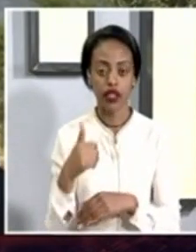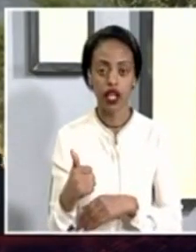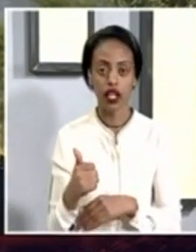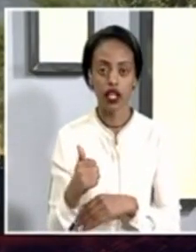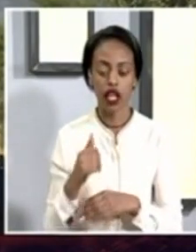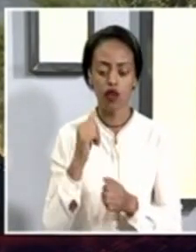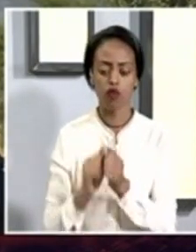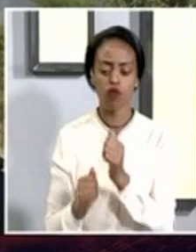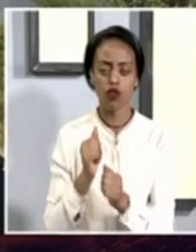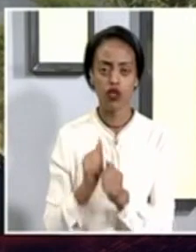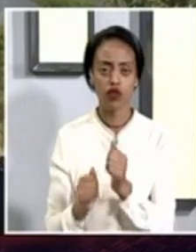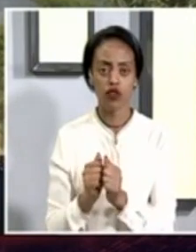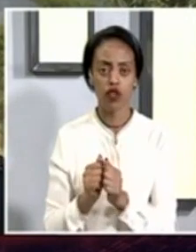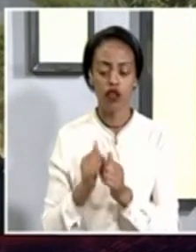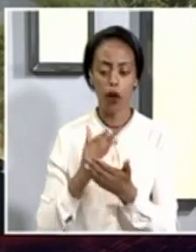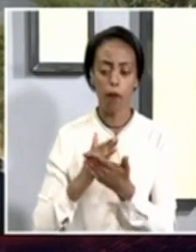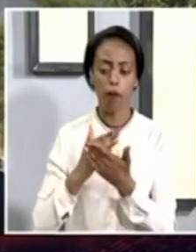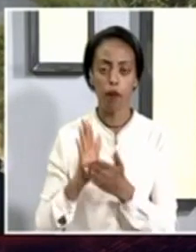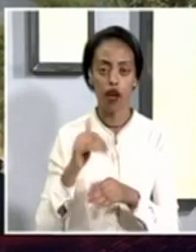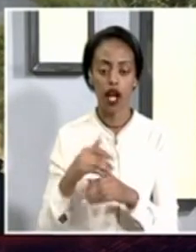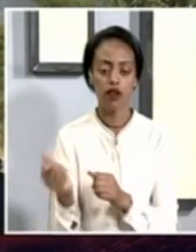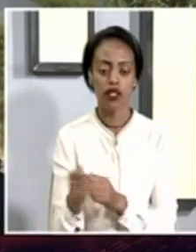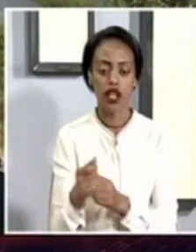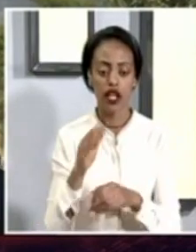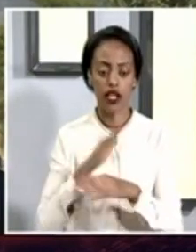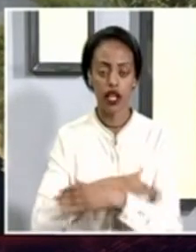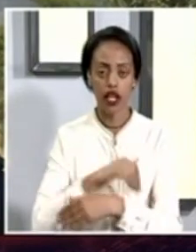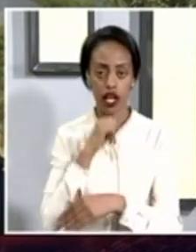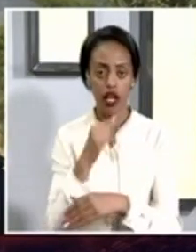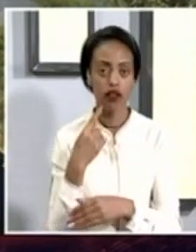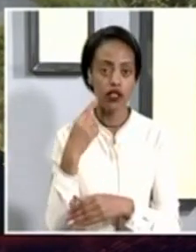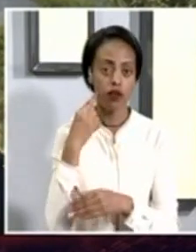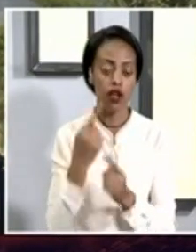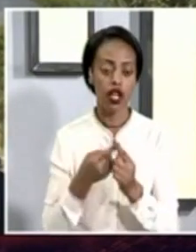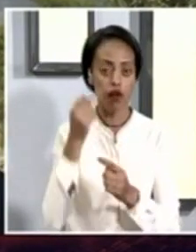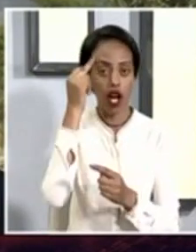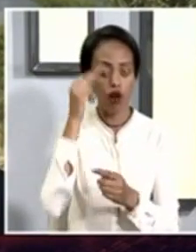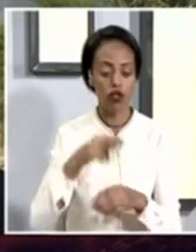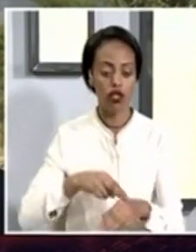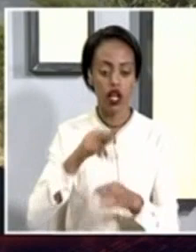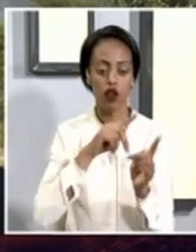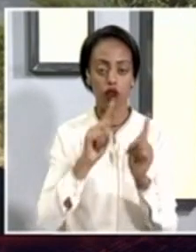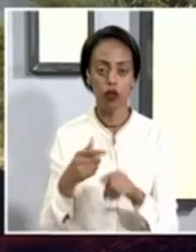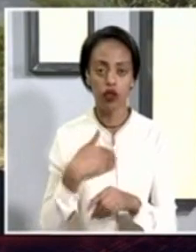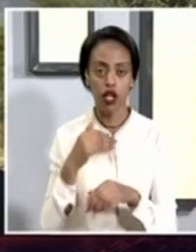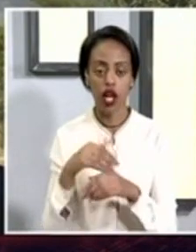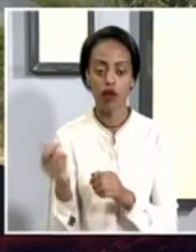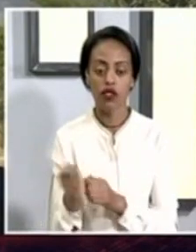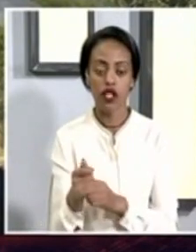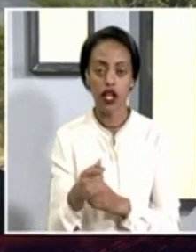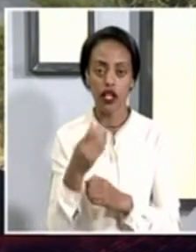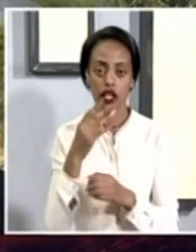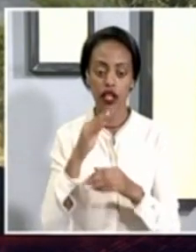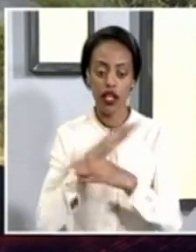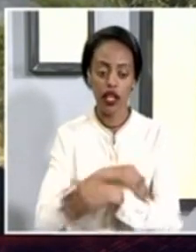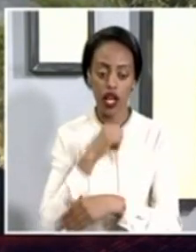ናይ ምጭፍጫፍ ናይ ምብራር ኣብ ዝራእቲ ከይዓርፍ ሕዚ ትማሊ ካብ ሓውዜን ተወጊሱ ክመፅእ ተሎዚ ኣብ ዝራእቲ ከይዓርፍ እዩ ምክልኻል